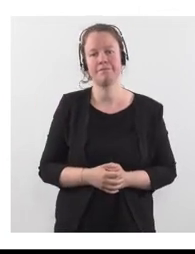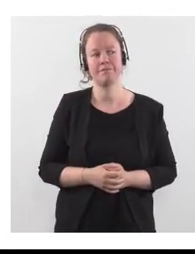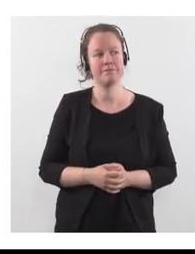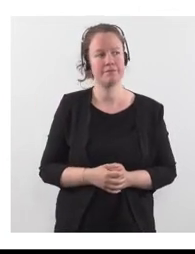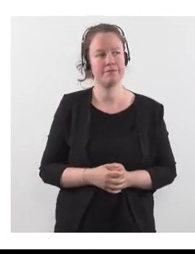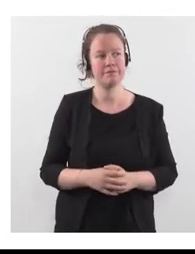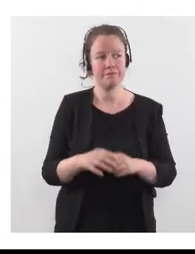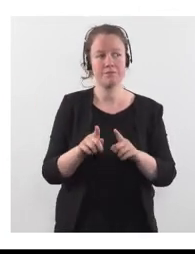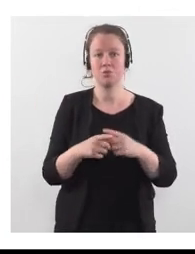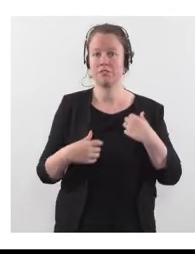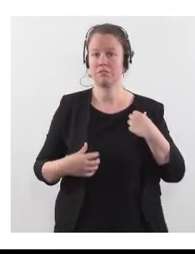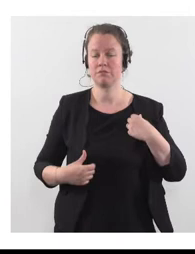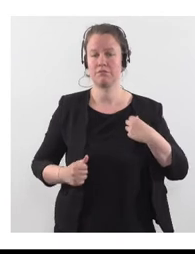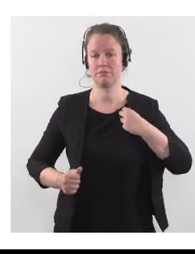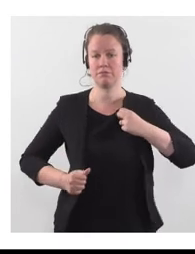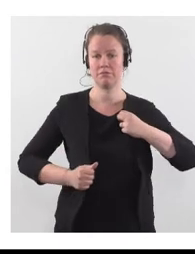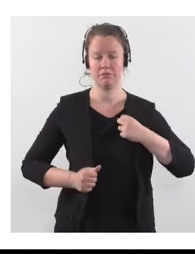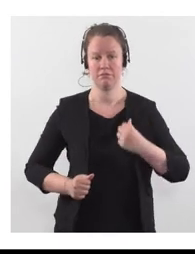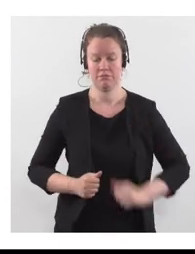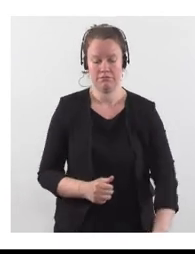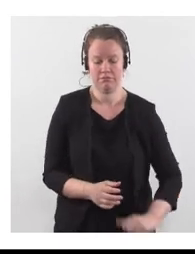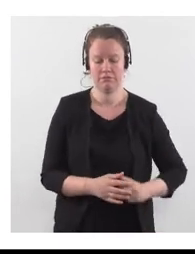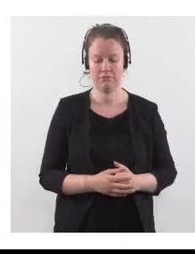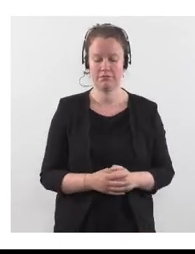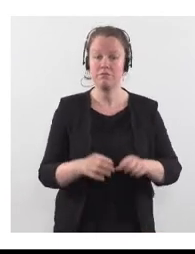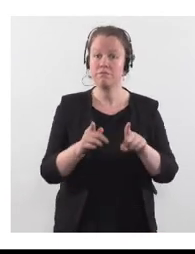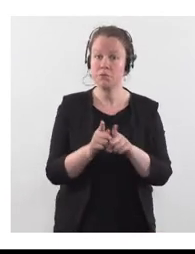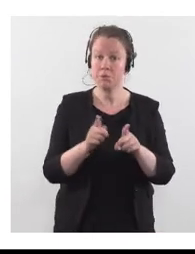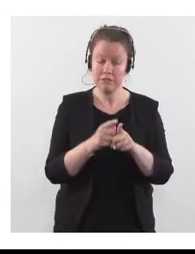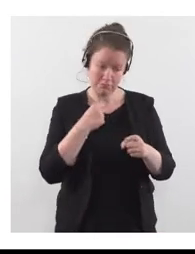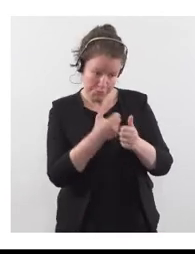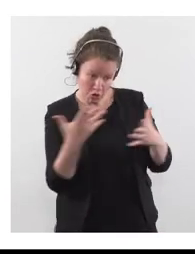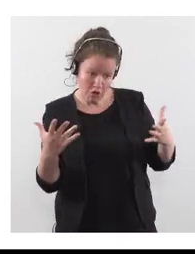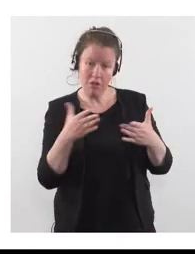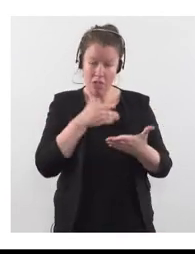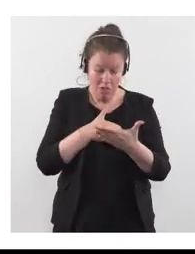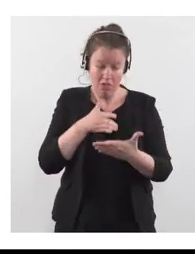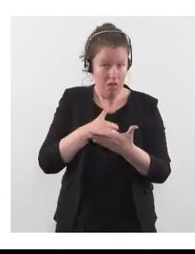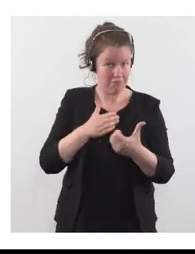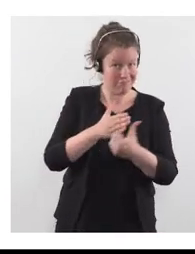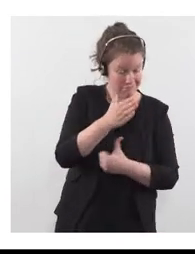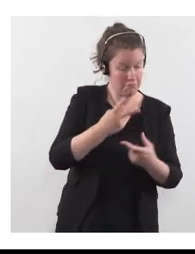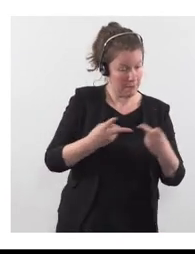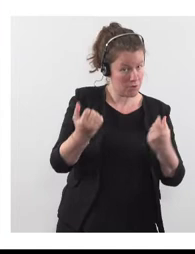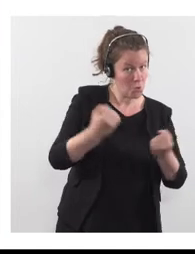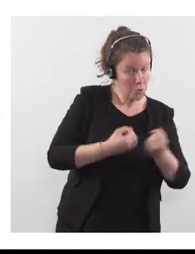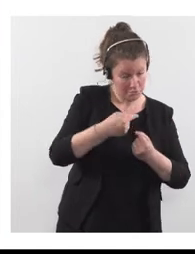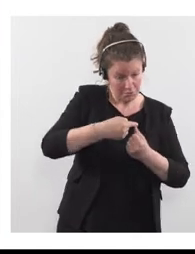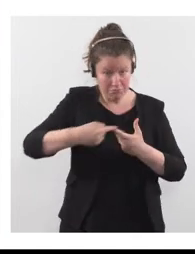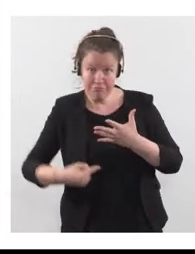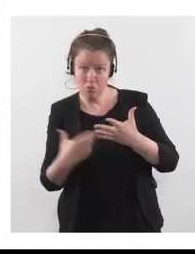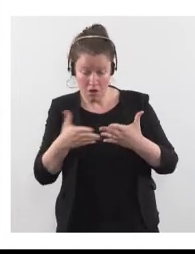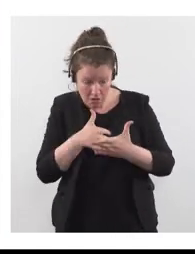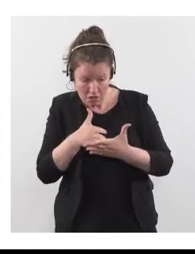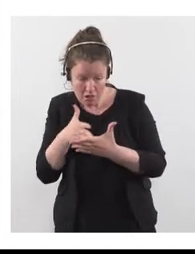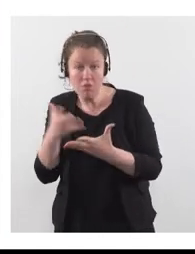d'asile, nous leur avons demandé les autres obstacles auxquels ils étaient confrontés, à part le permis de conduire. Et en faisant cela, nous